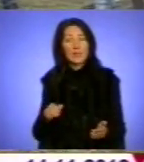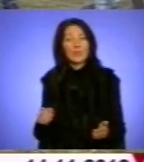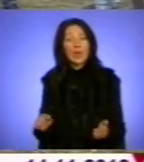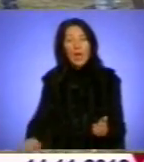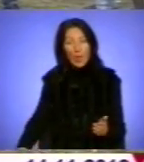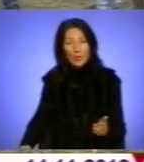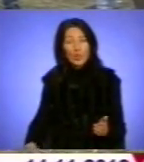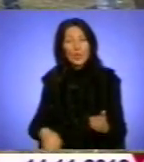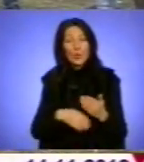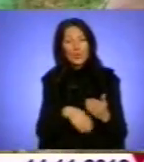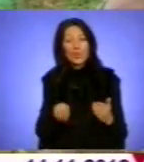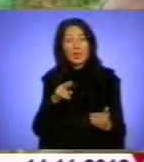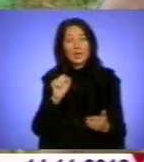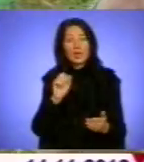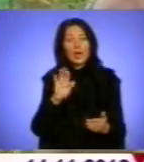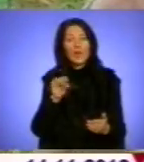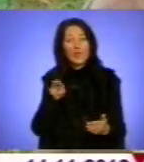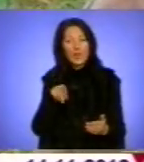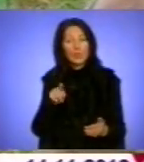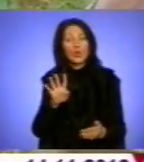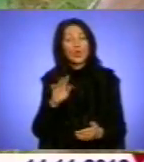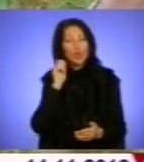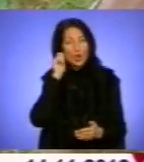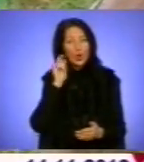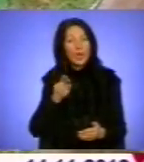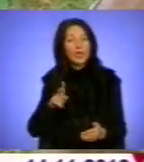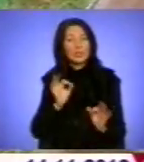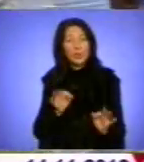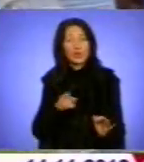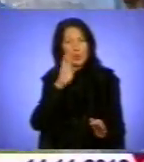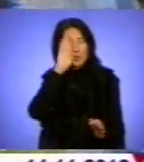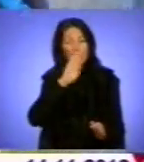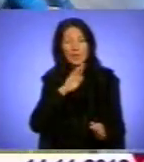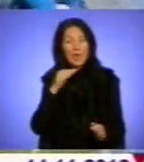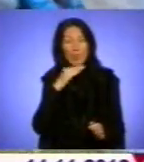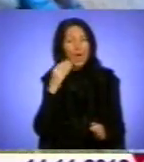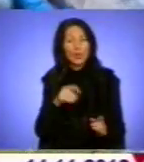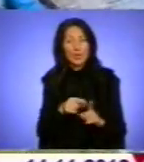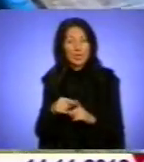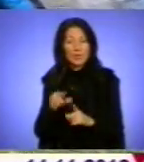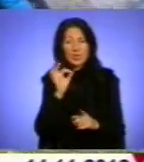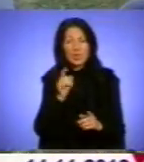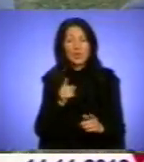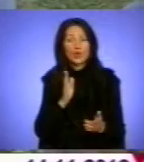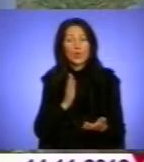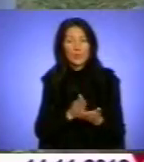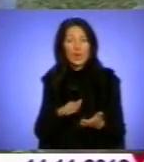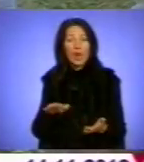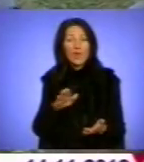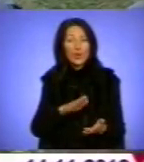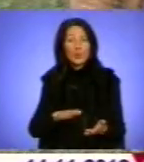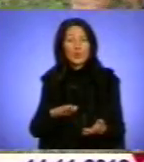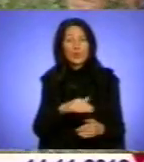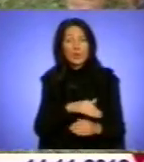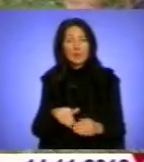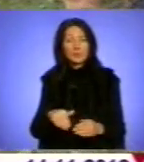помічник – Давид. Йому 4 роки. Як справжній мужчина, він небагатослівний. Сказав лише, що у їхньому дворі. На дерево